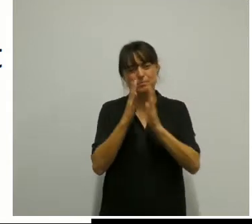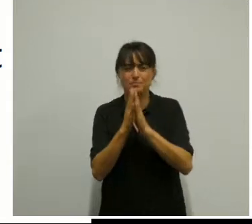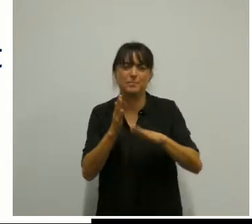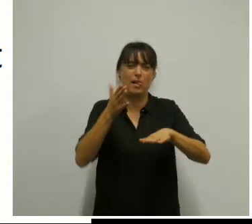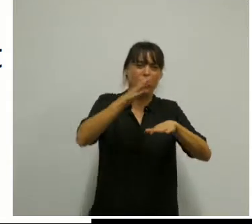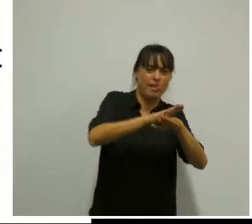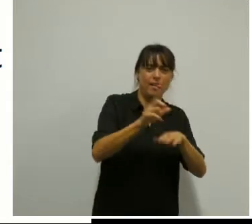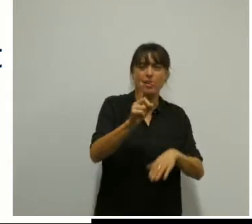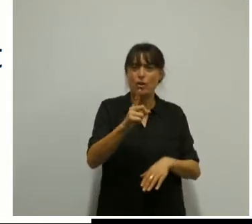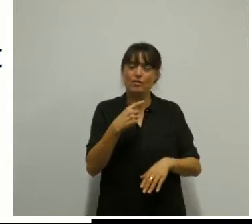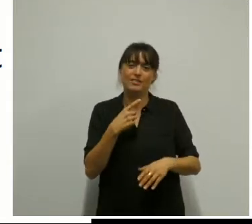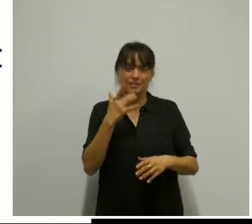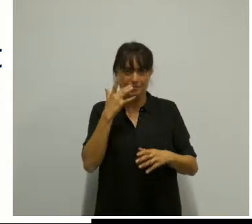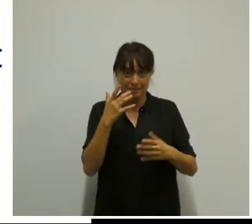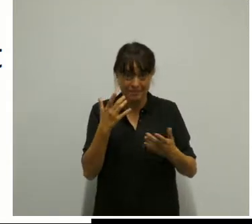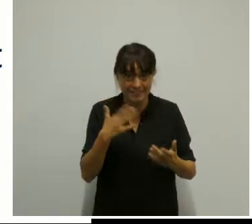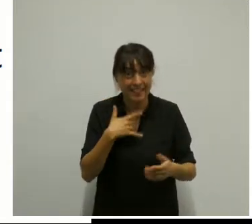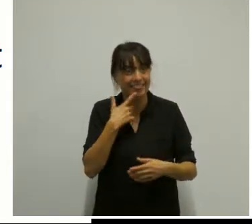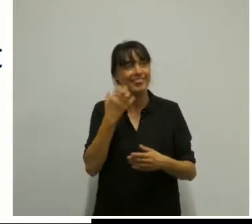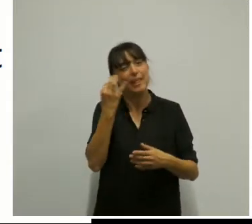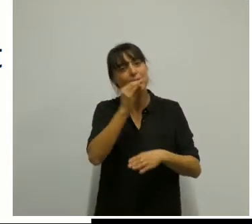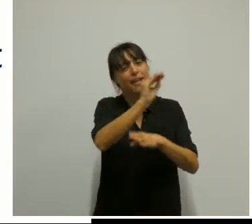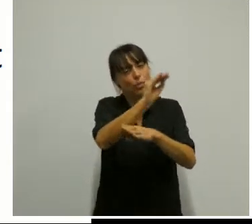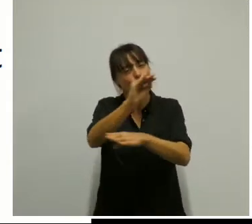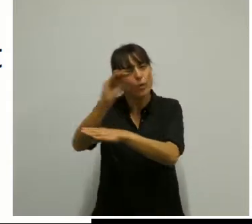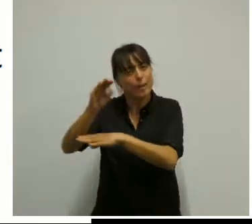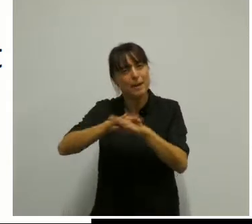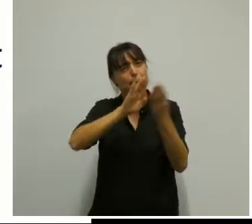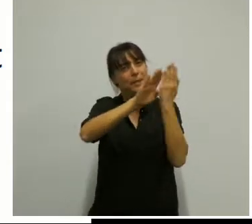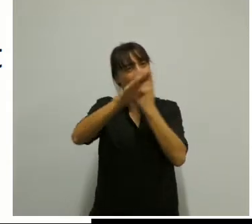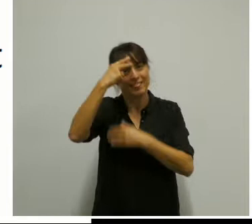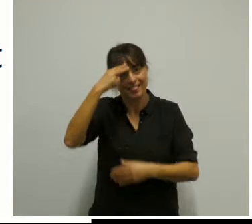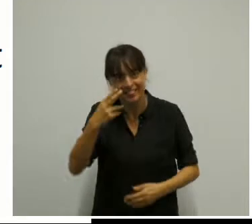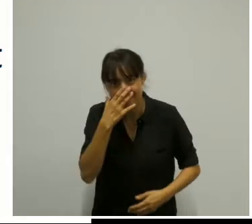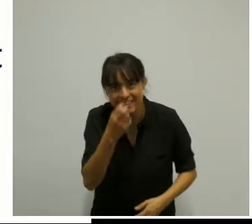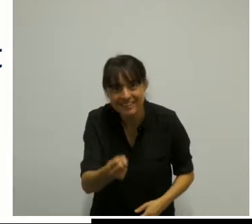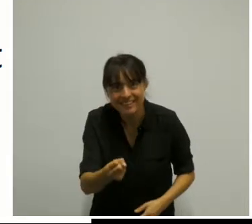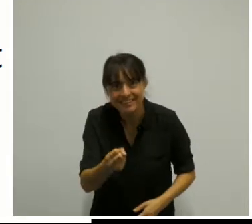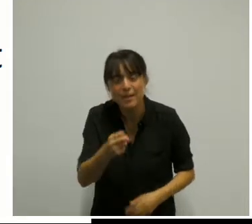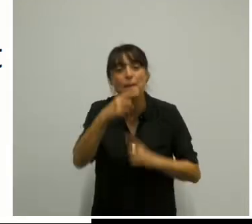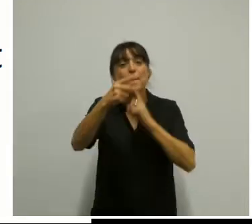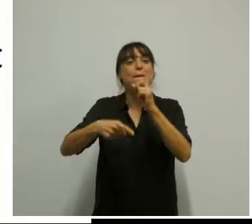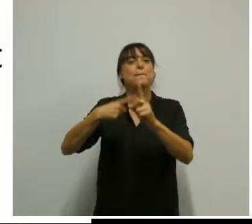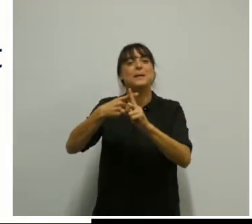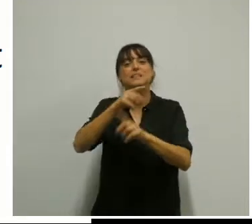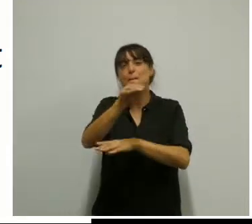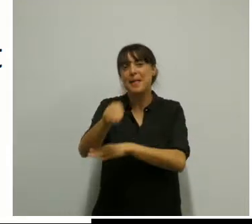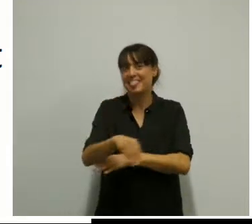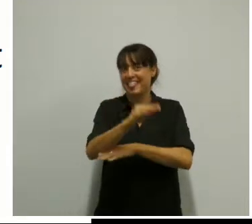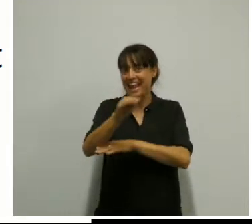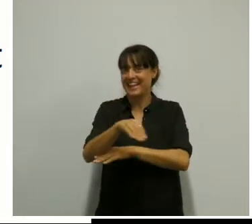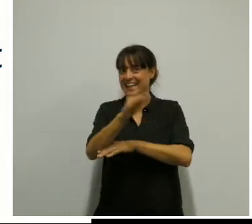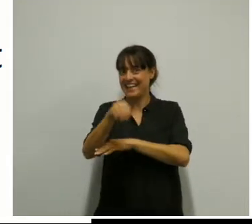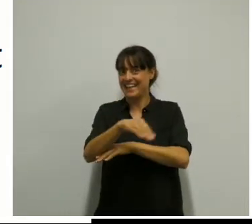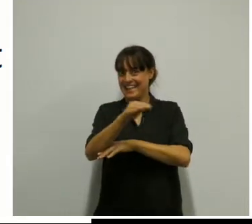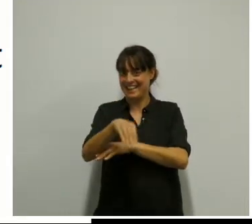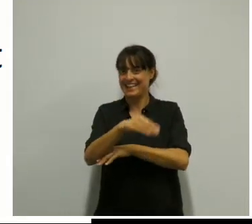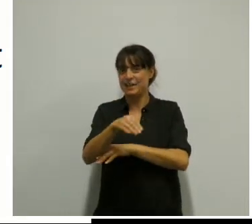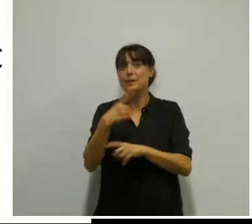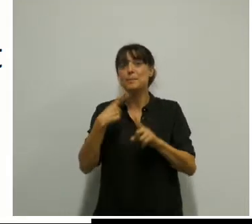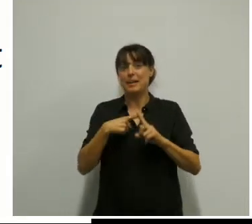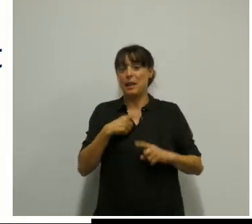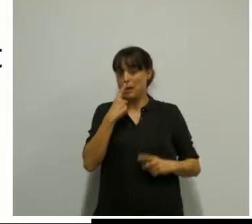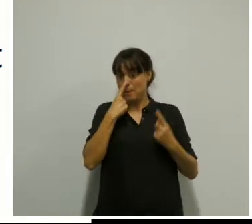diguin quin fàstic, bueno, tot això és una reeducació. No? Mantenir les instal·lacions. Aquí sí que els equips directius, el primer any, els